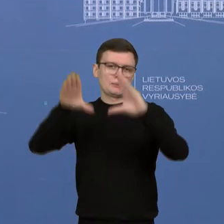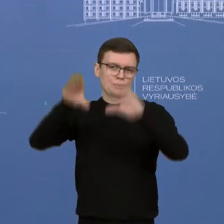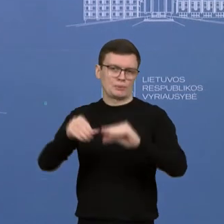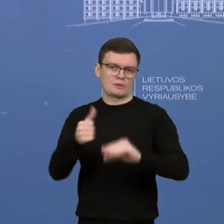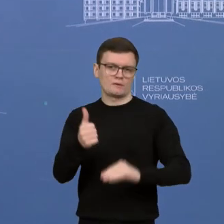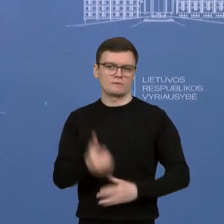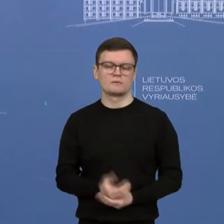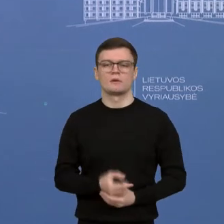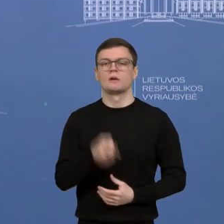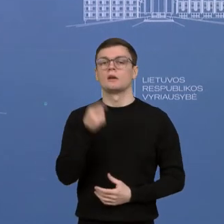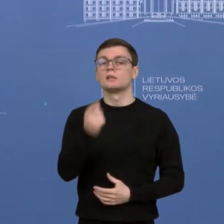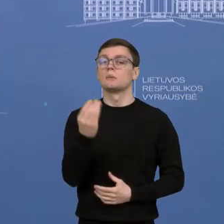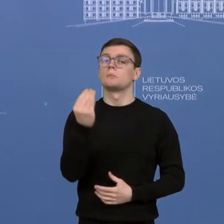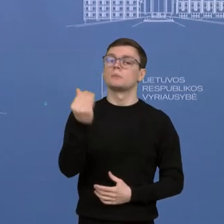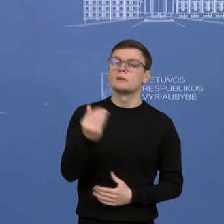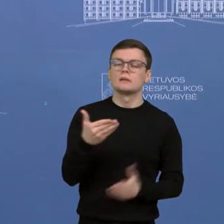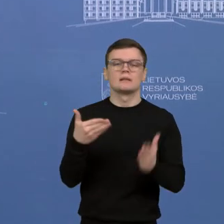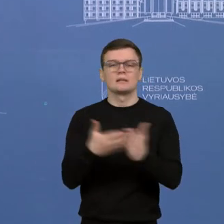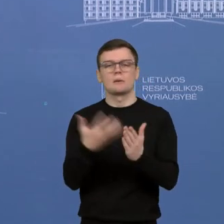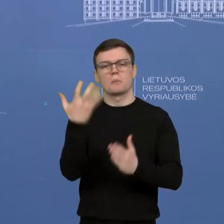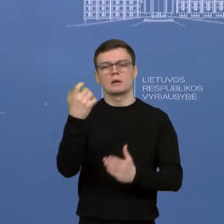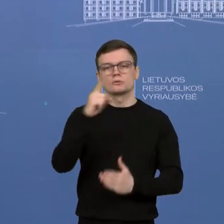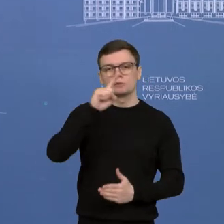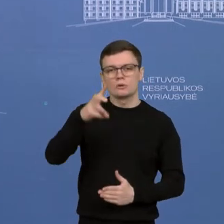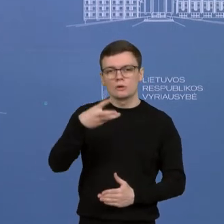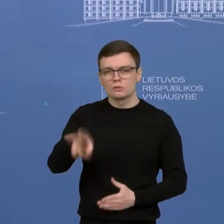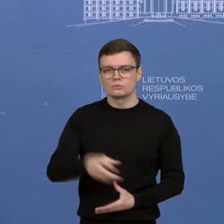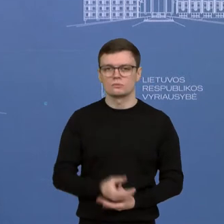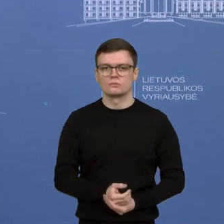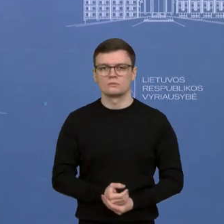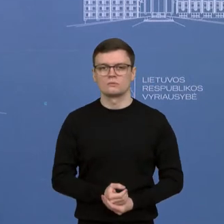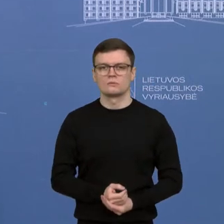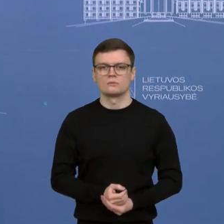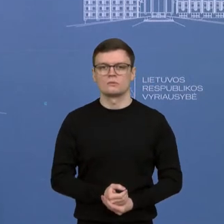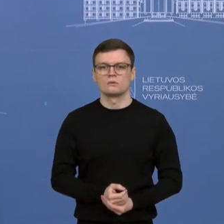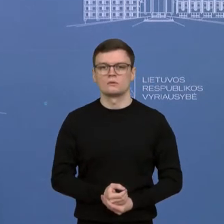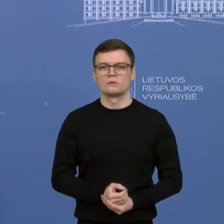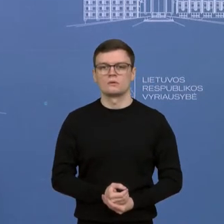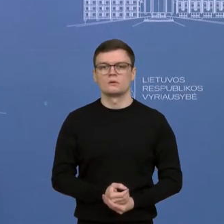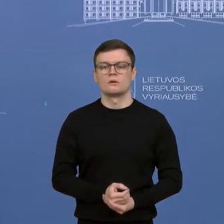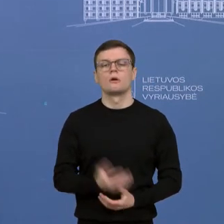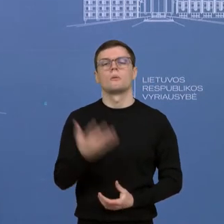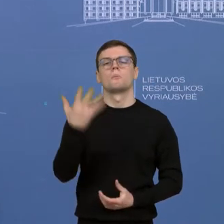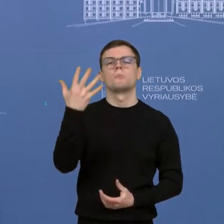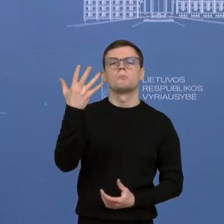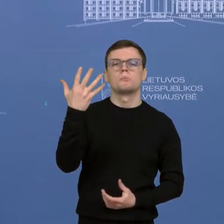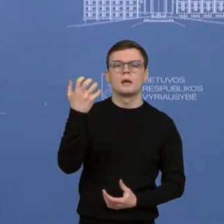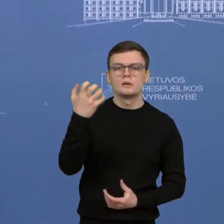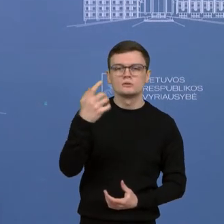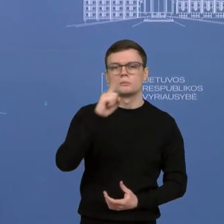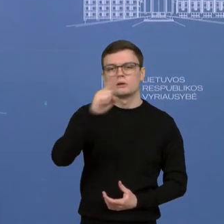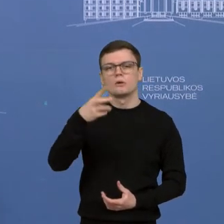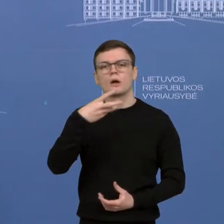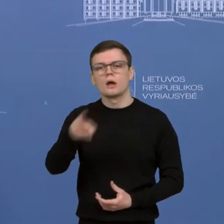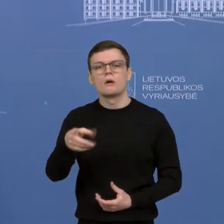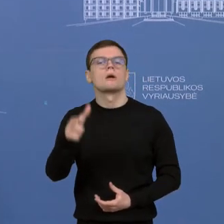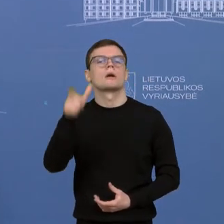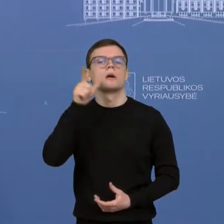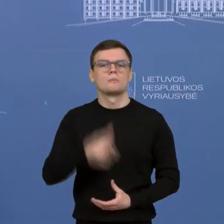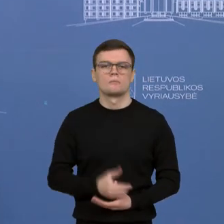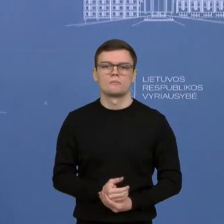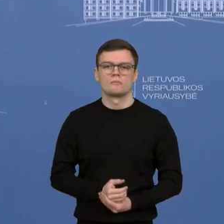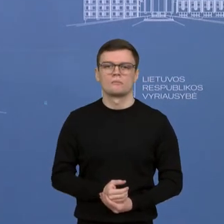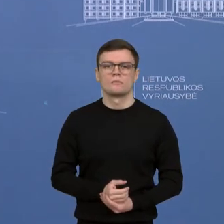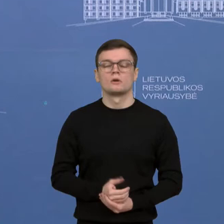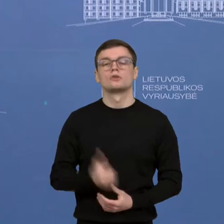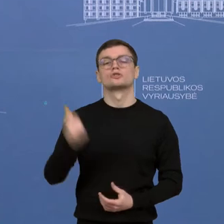iki 500 milijonų eurų. Iki 500 milijonų eurų ir kam bus adresuota konkrečiai? Gyventojams mažinant kilovatvalandės